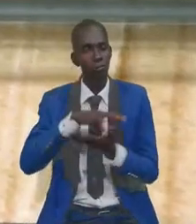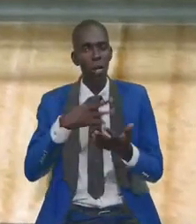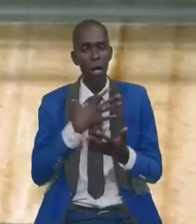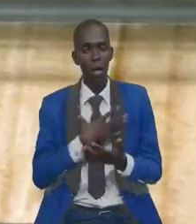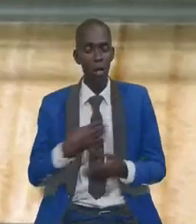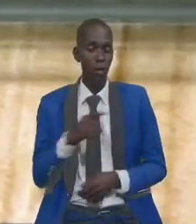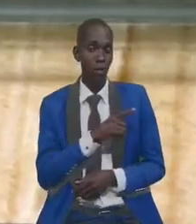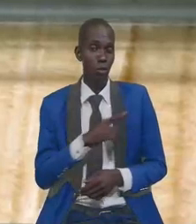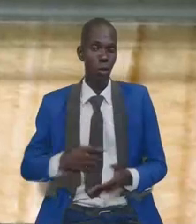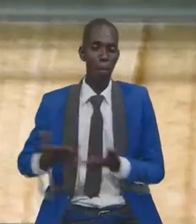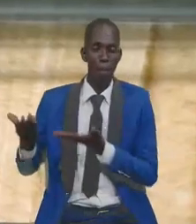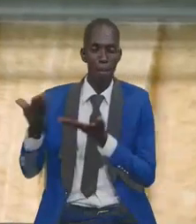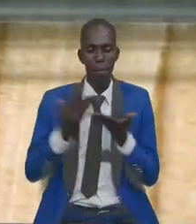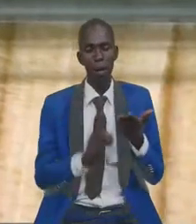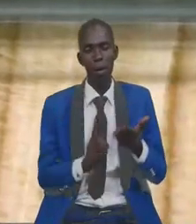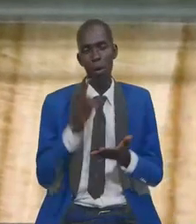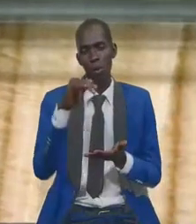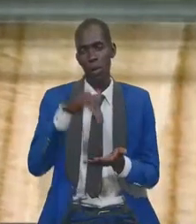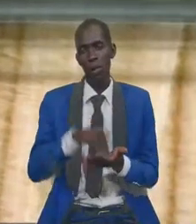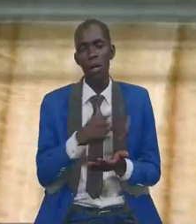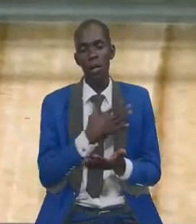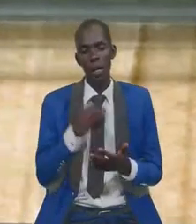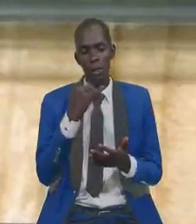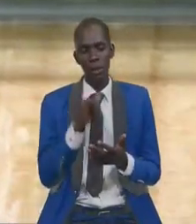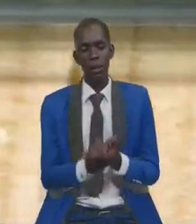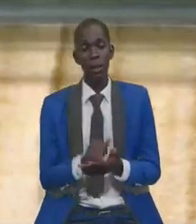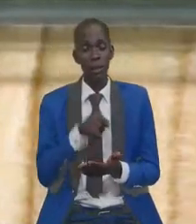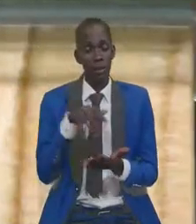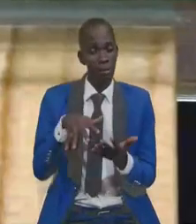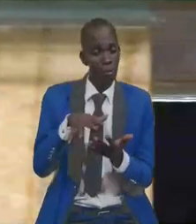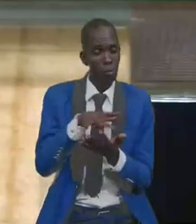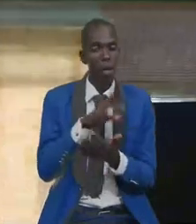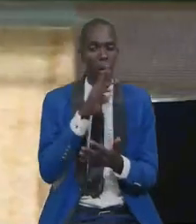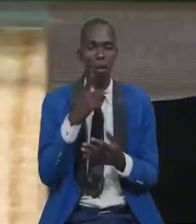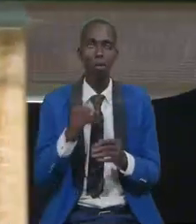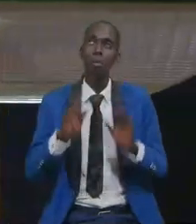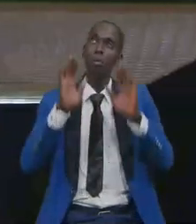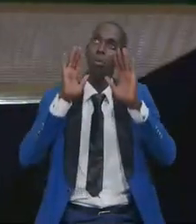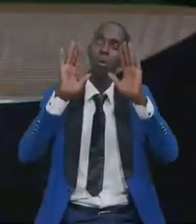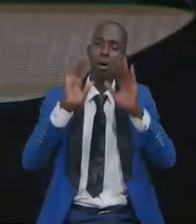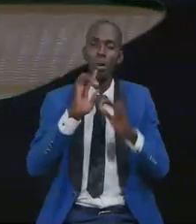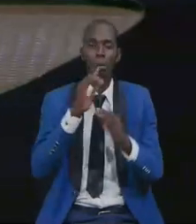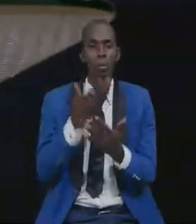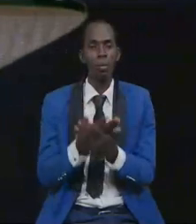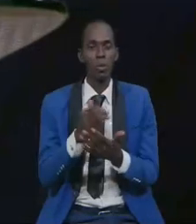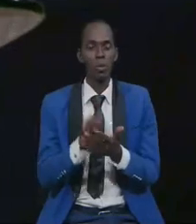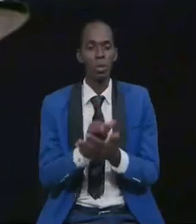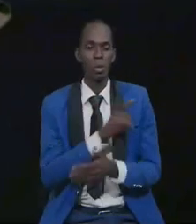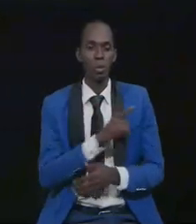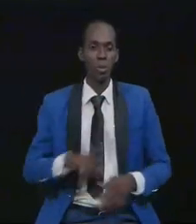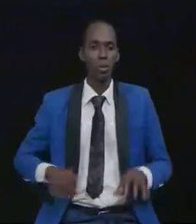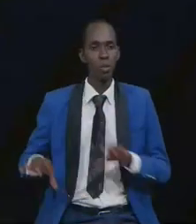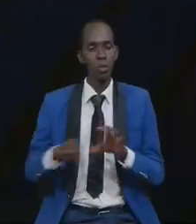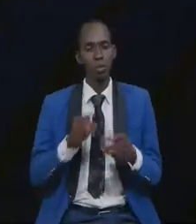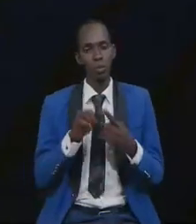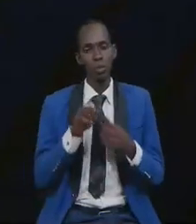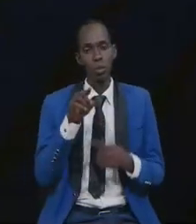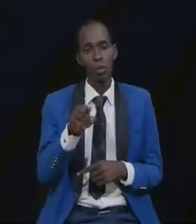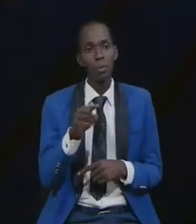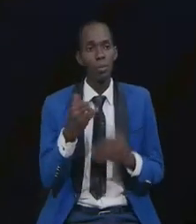ça. Il a dit, voici, c'est des signes et c'est des prodiges que le Seigneur a déversés sur moi. Et le verset 3, il dit que